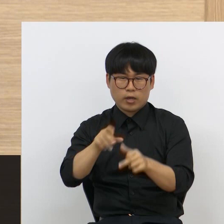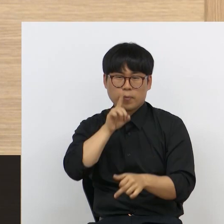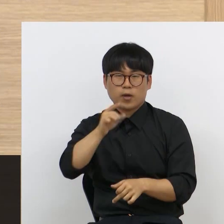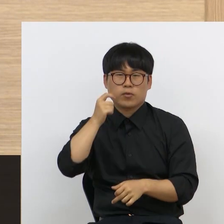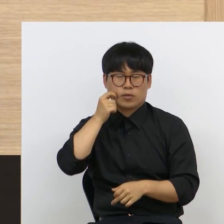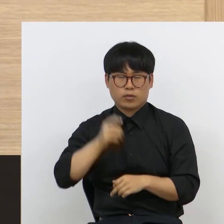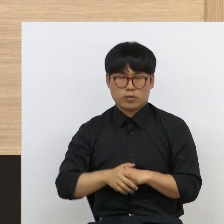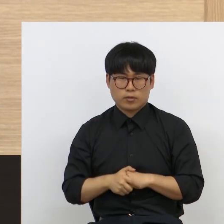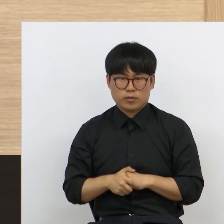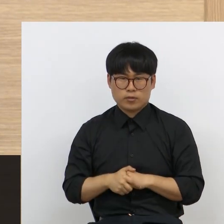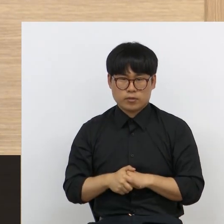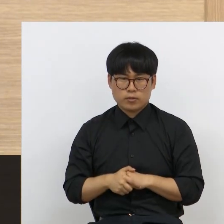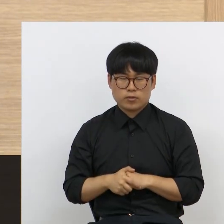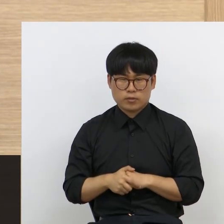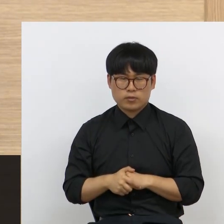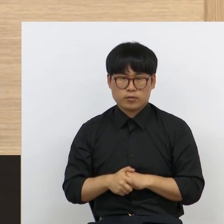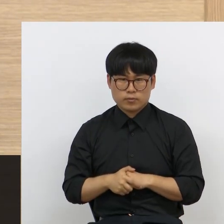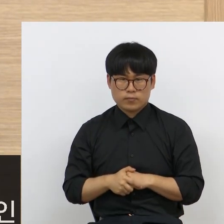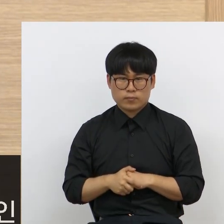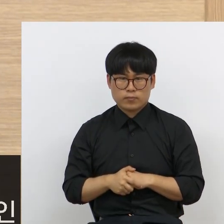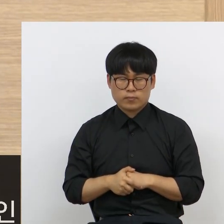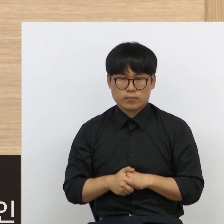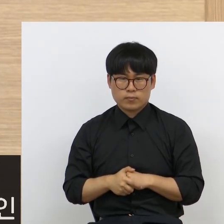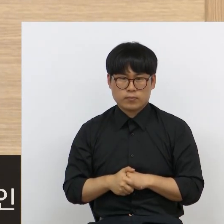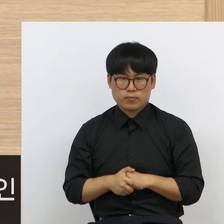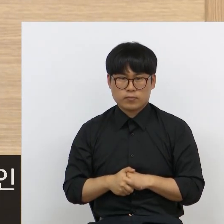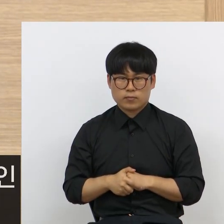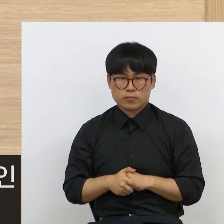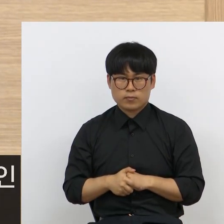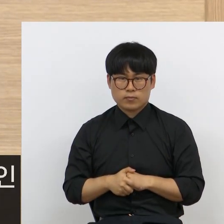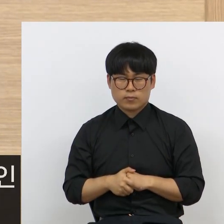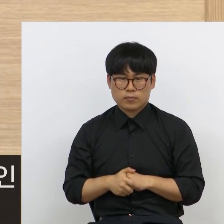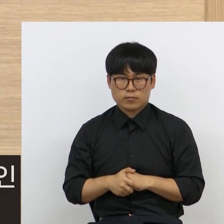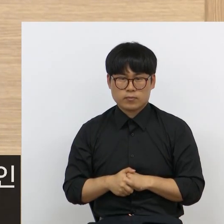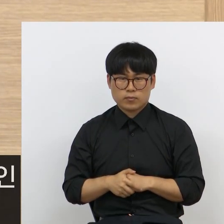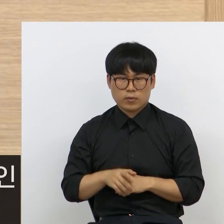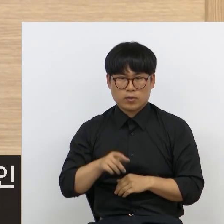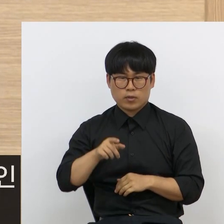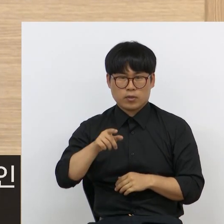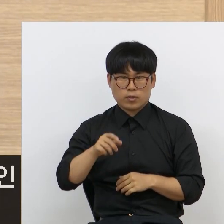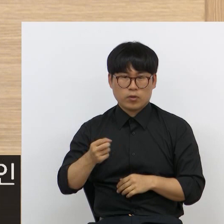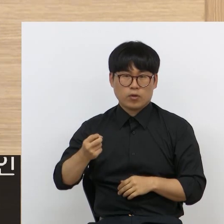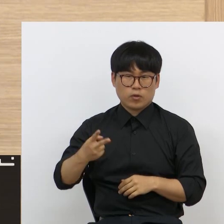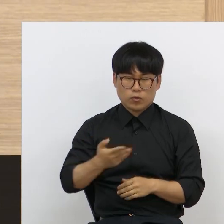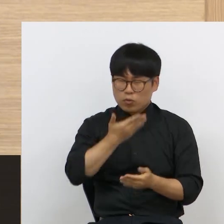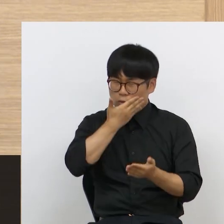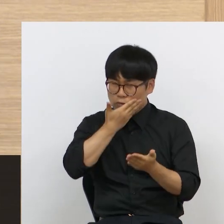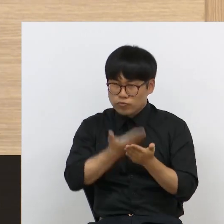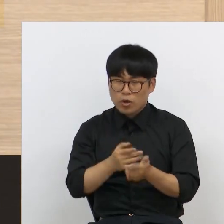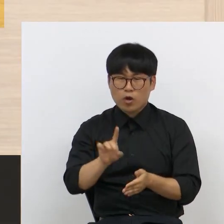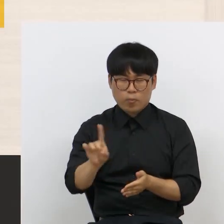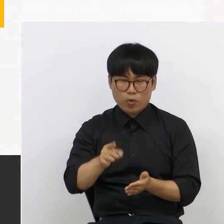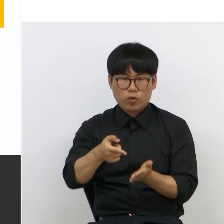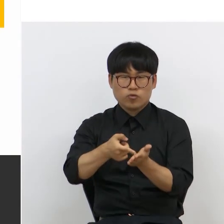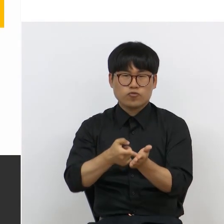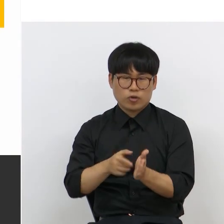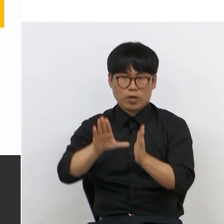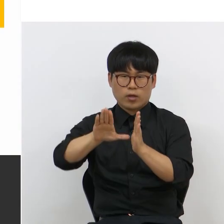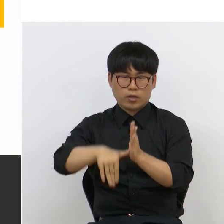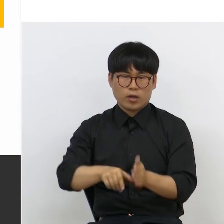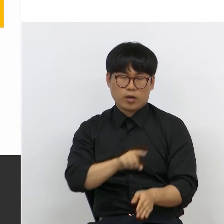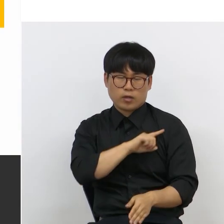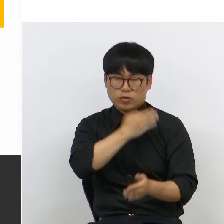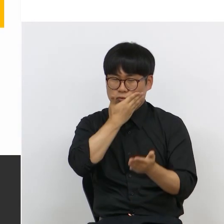대표적인 그런 증거가 되겠죠. 그거 못지않게 중요한 게 수술 시기입니다. 이것도 이제 서울대학교